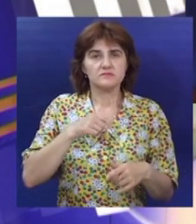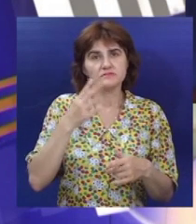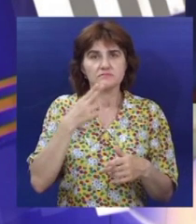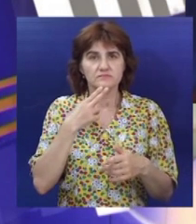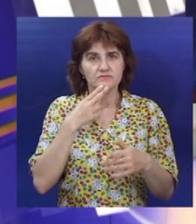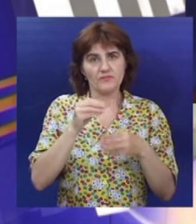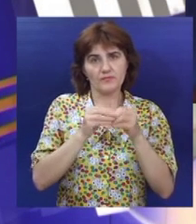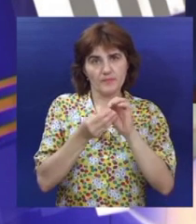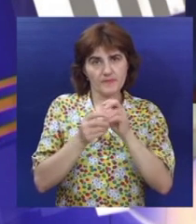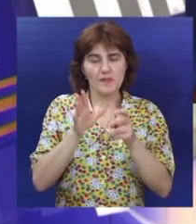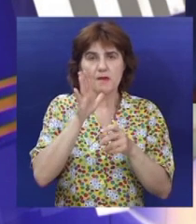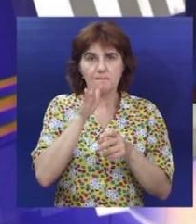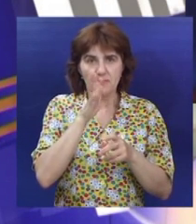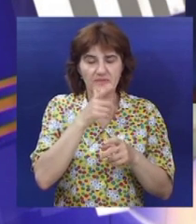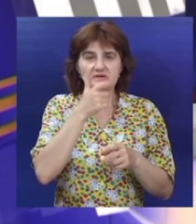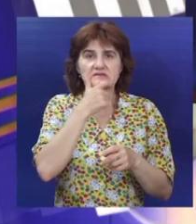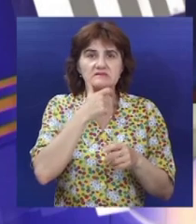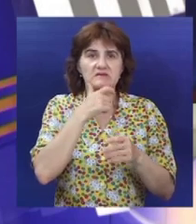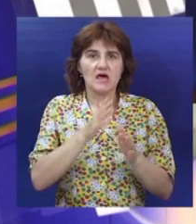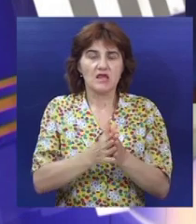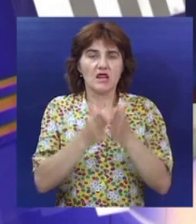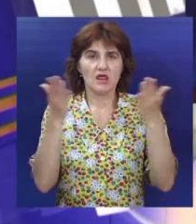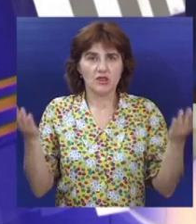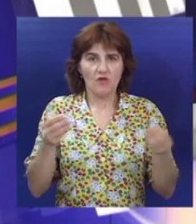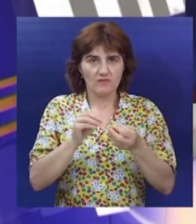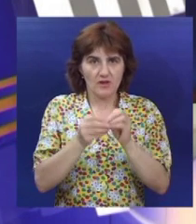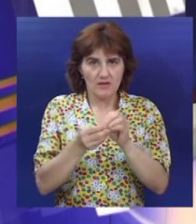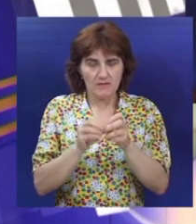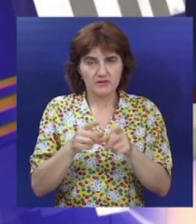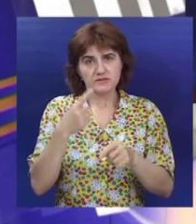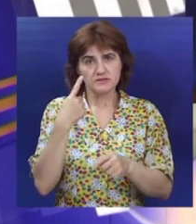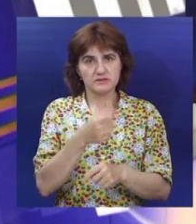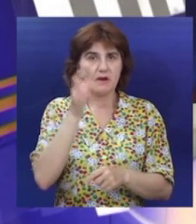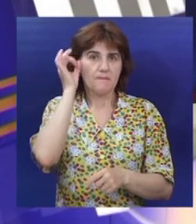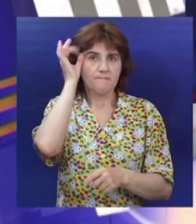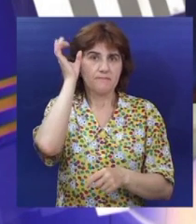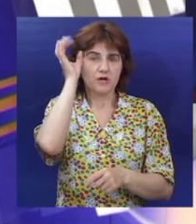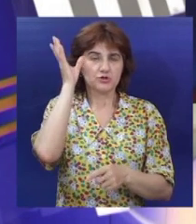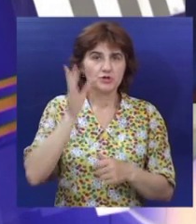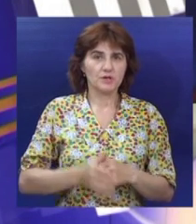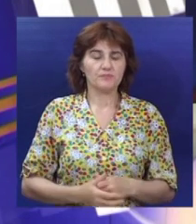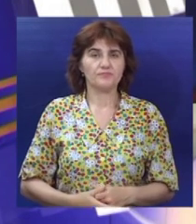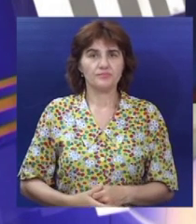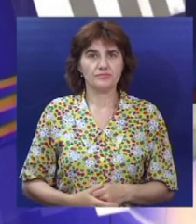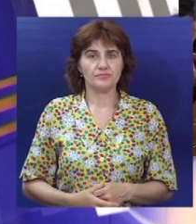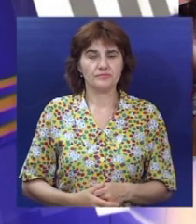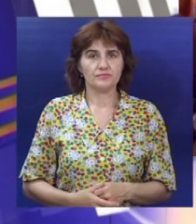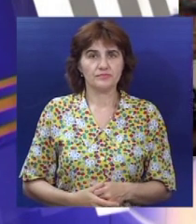od papira. Od materijala su potrebne stare novine, perlice i da se prepustite mašti na